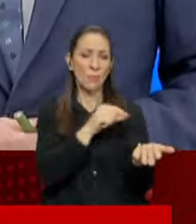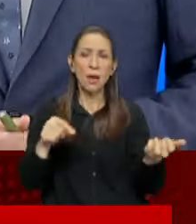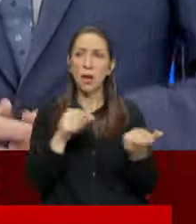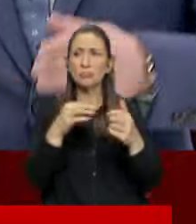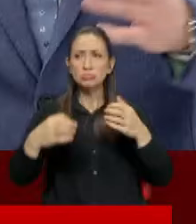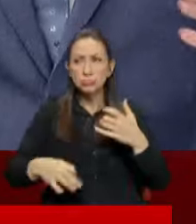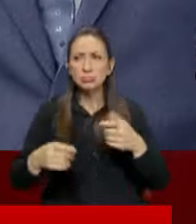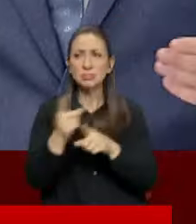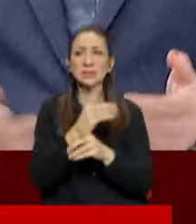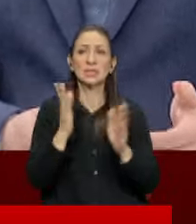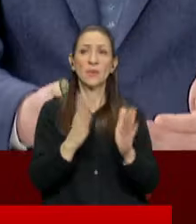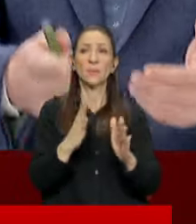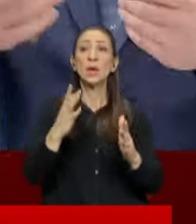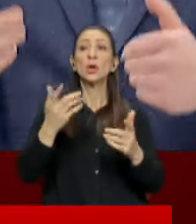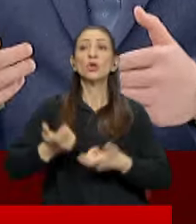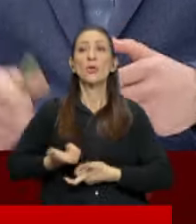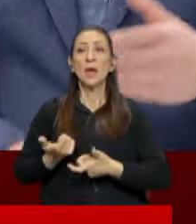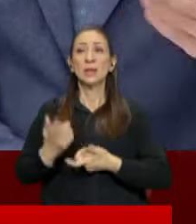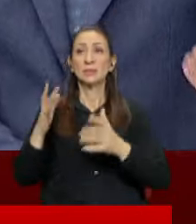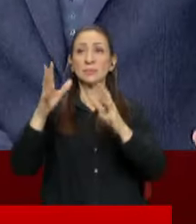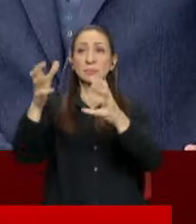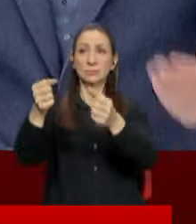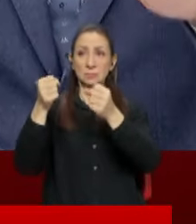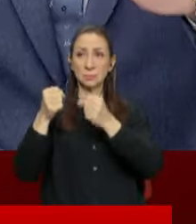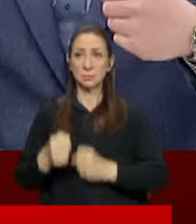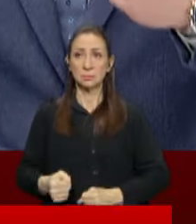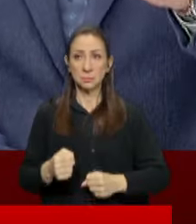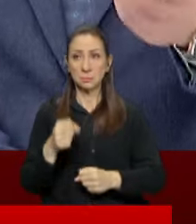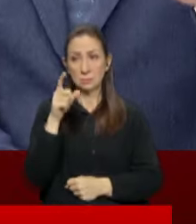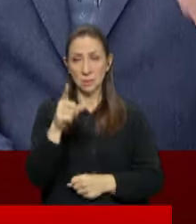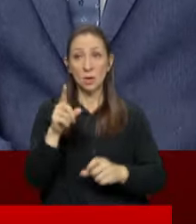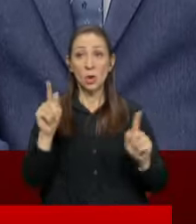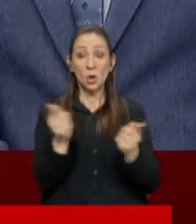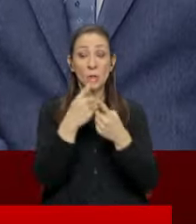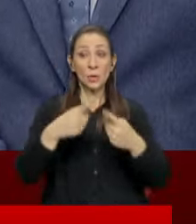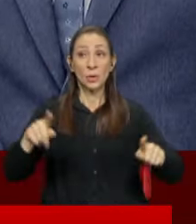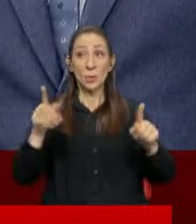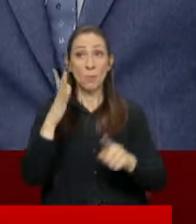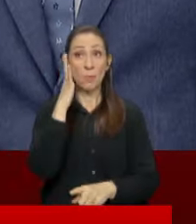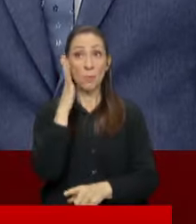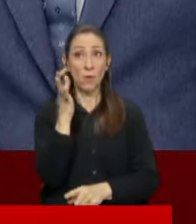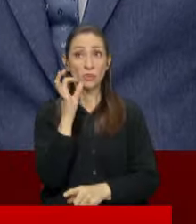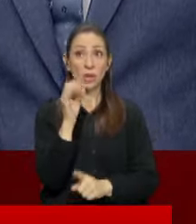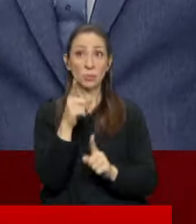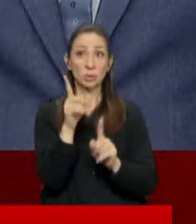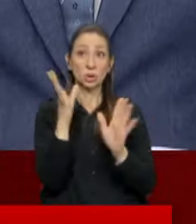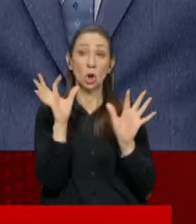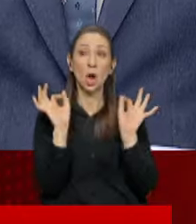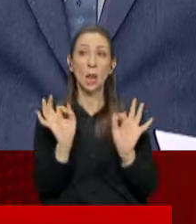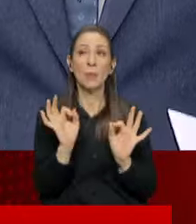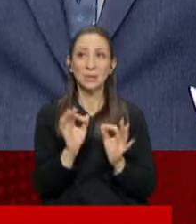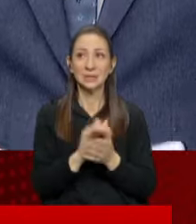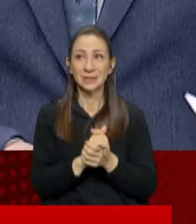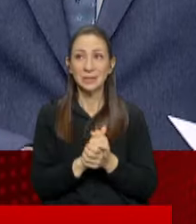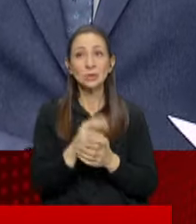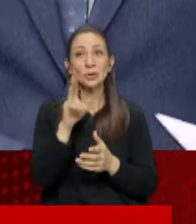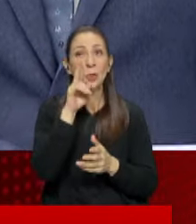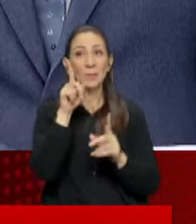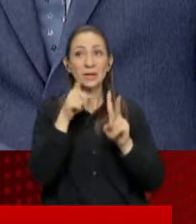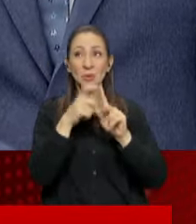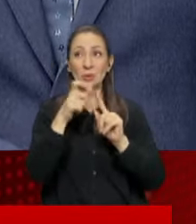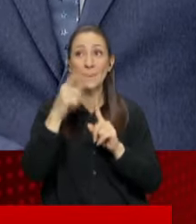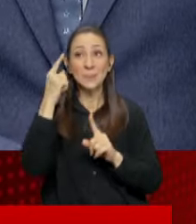devam ediyor. Ardından güvenlik görevlileri de gelip onları sahneden indiriyor. Orkestra şefinin profesyonelliği de burada çok önemliydi. Son bir not, başına